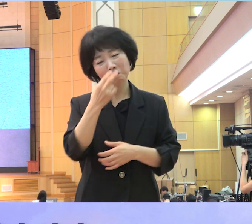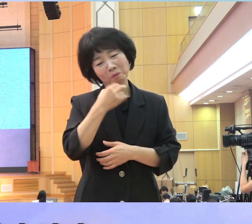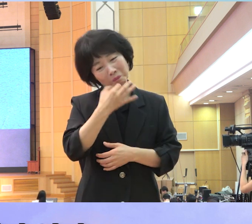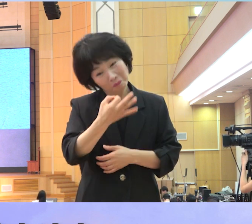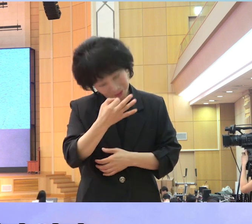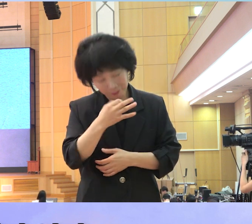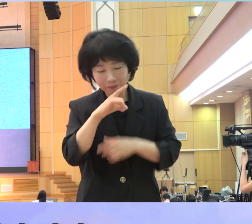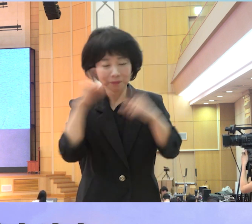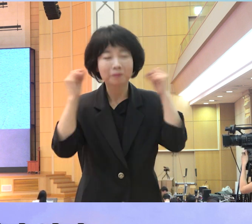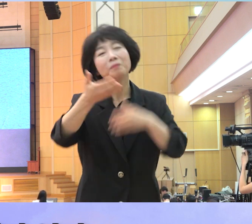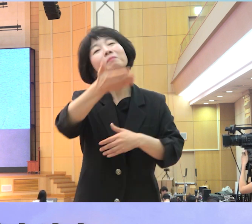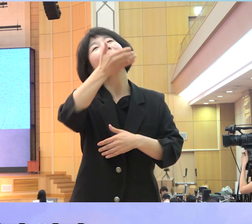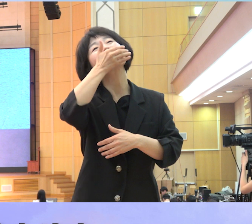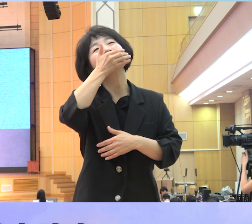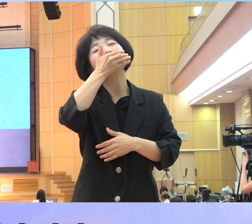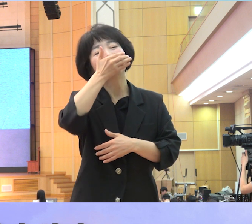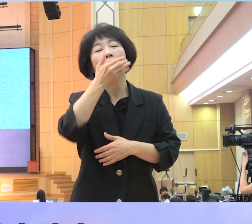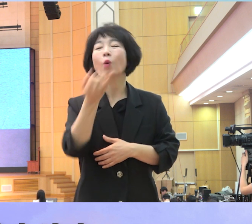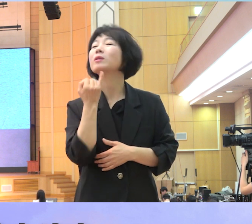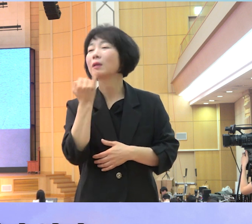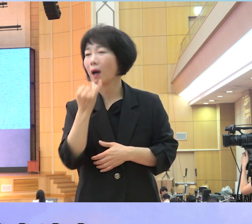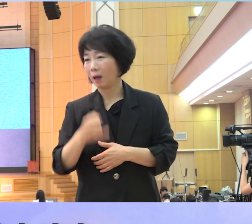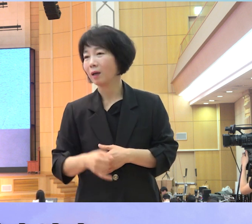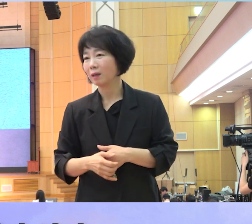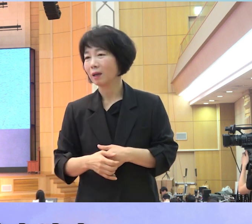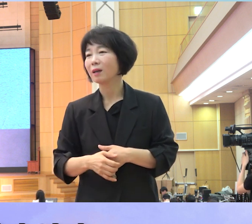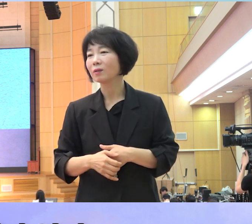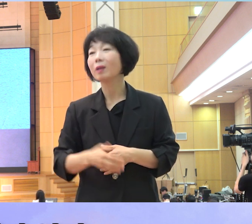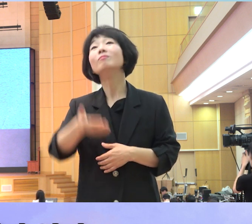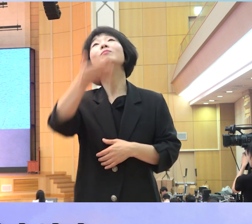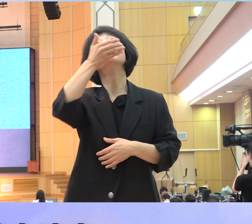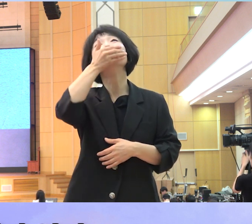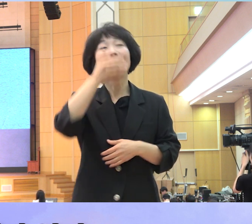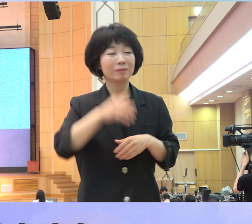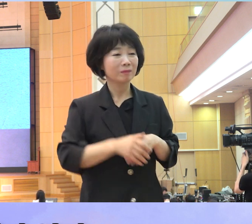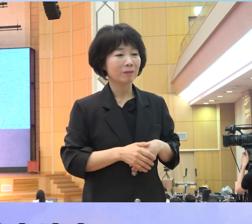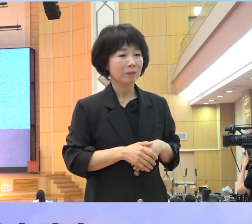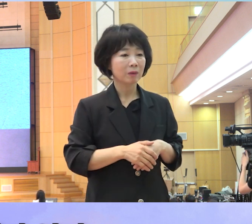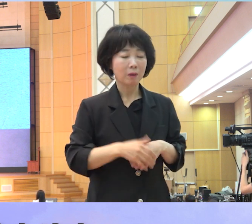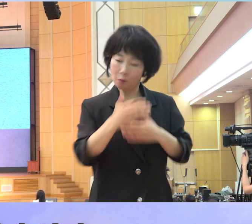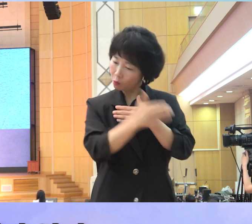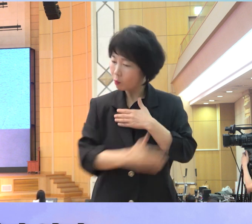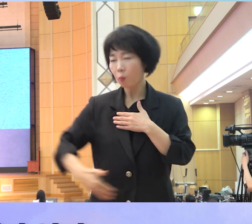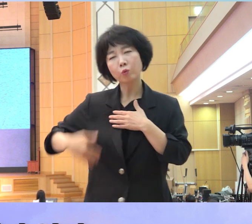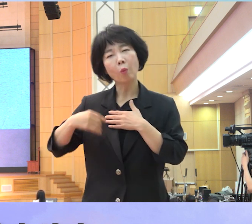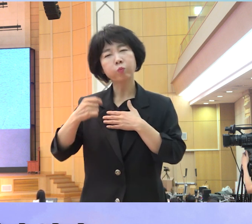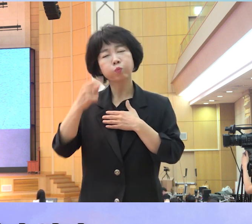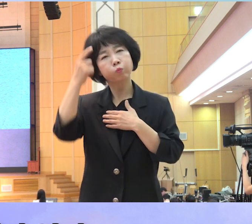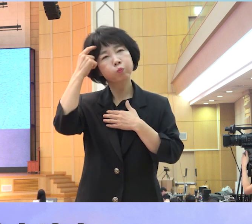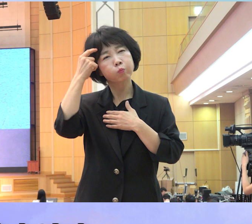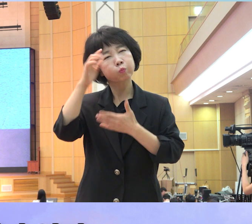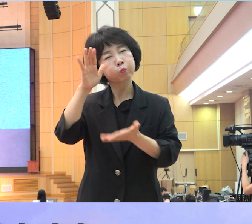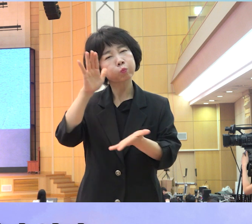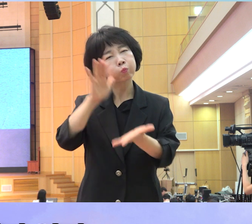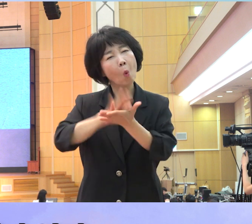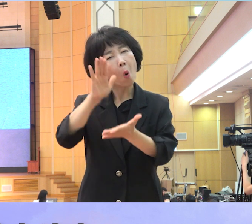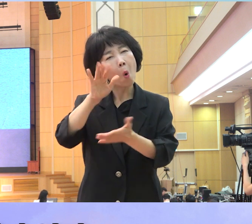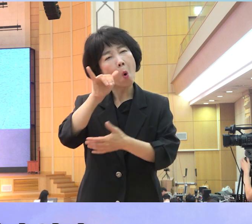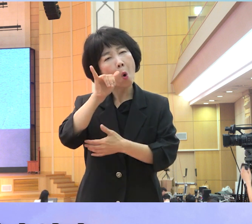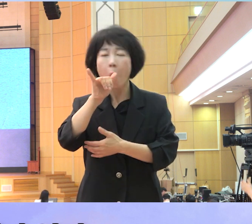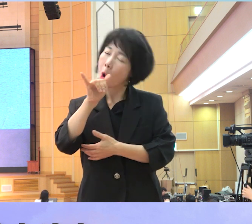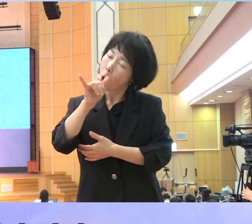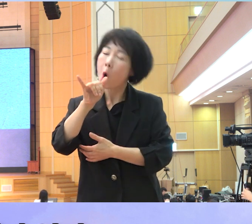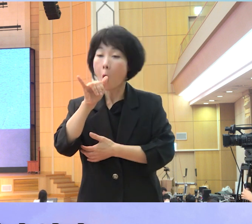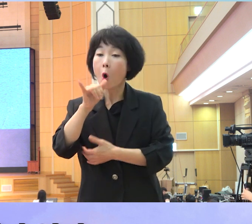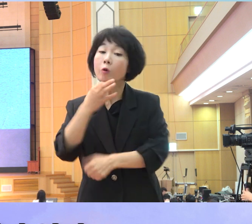착용하는 게 가장 좋은 거니까 혹시나 교회 오실 때도 내가 조금 뭐 열이 나는데 증상이 좀 있는데 그러면